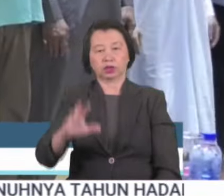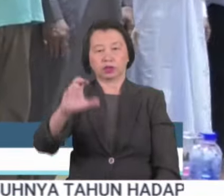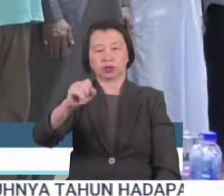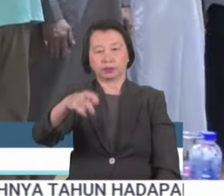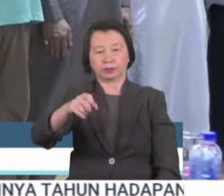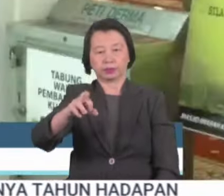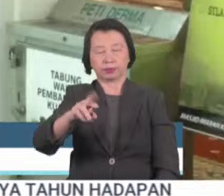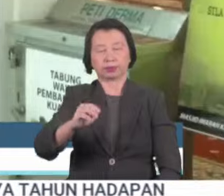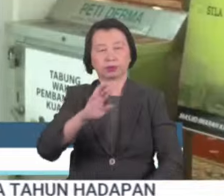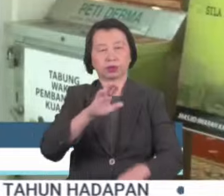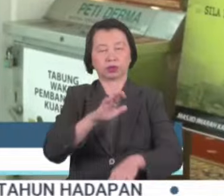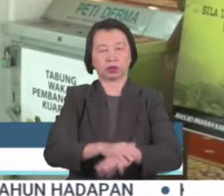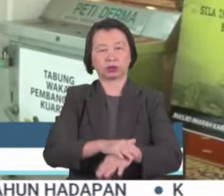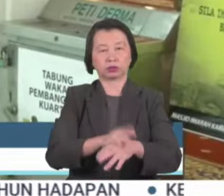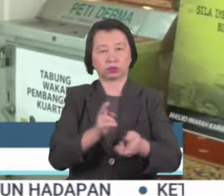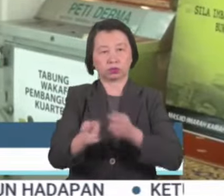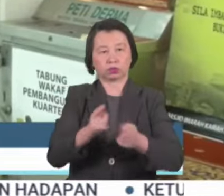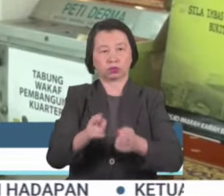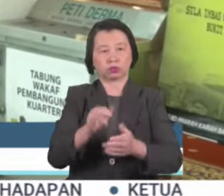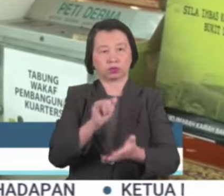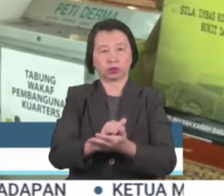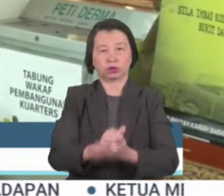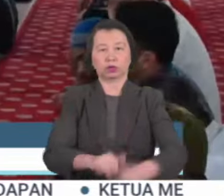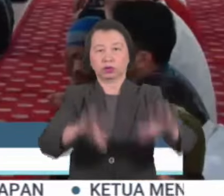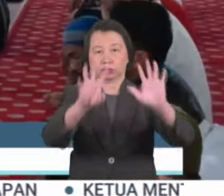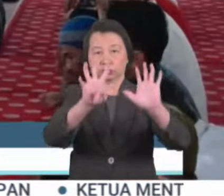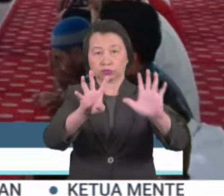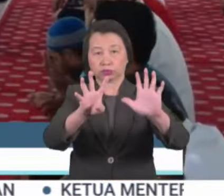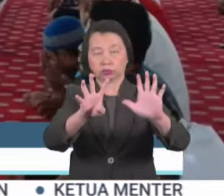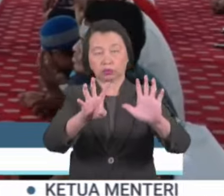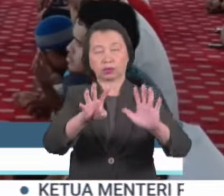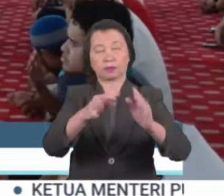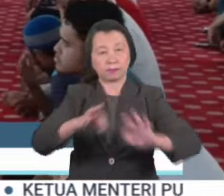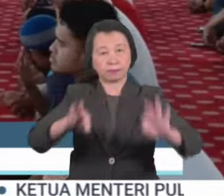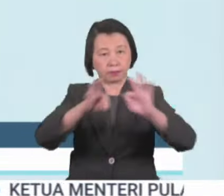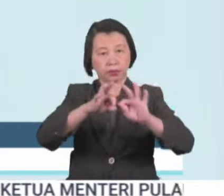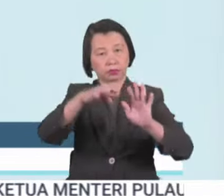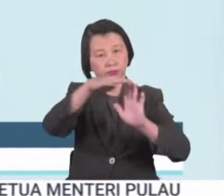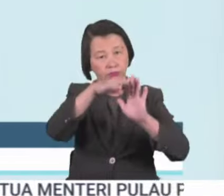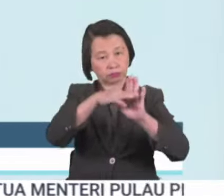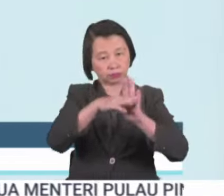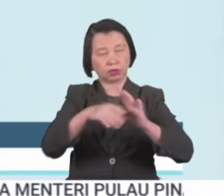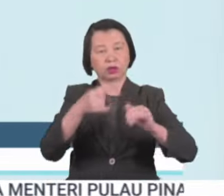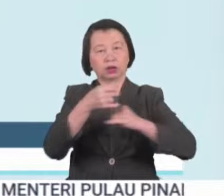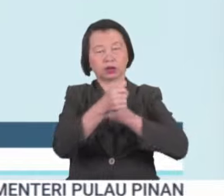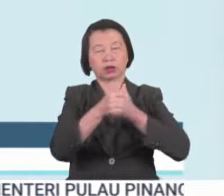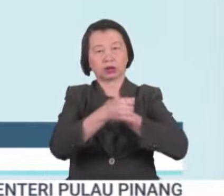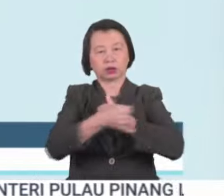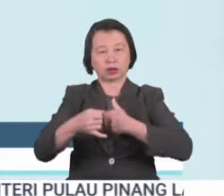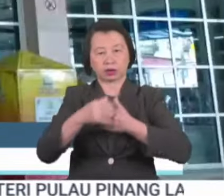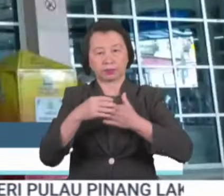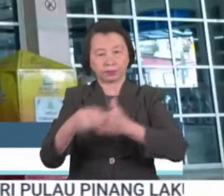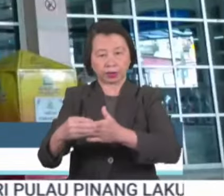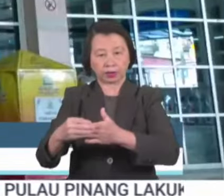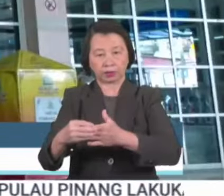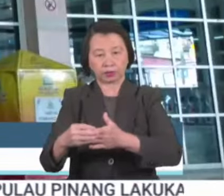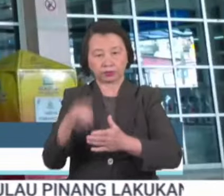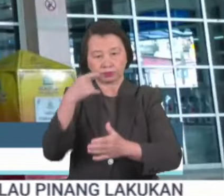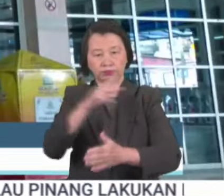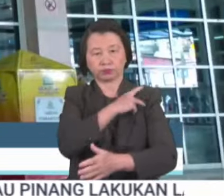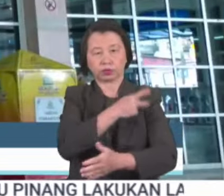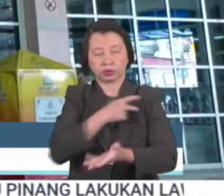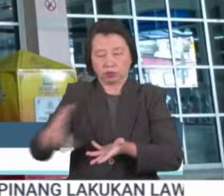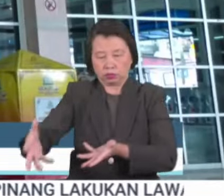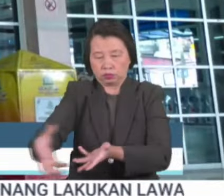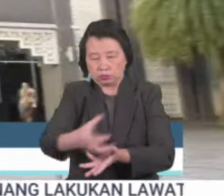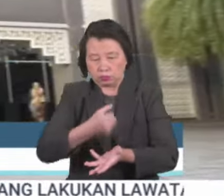SPRM atas usaha berkenaan. Terdapat 9 elemen penting sebagai intipati garis panduan, antaranya merangkumi aspek kuasa